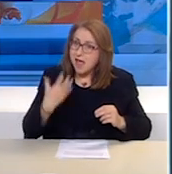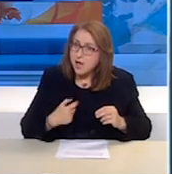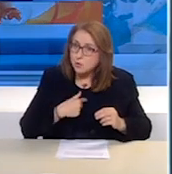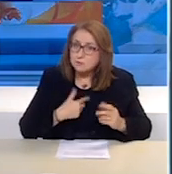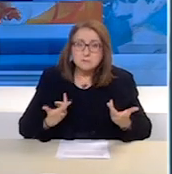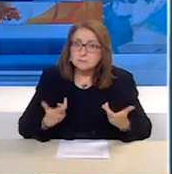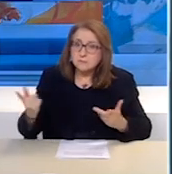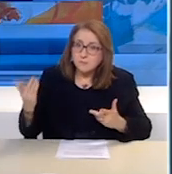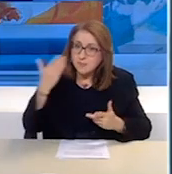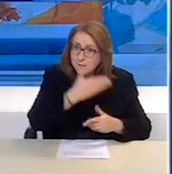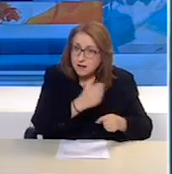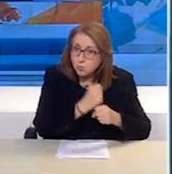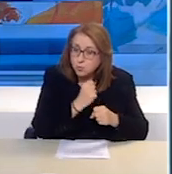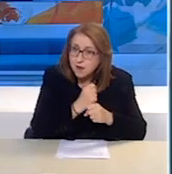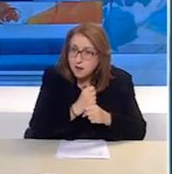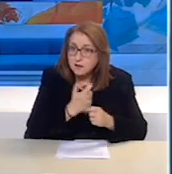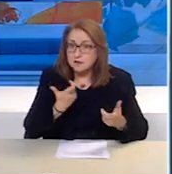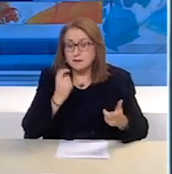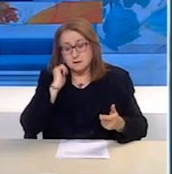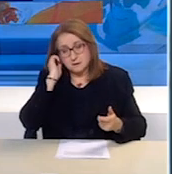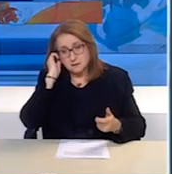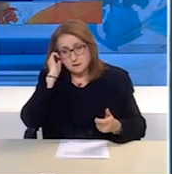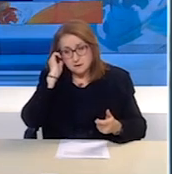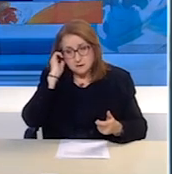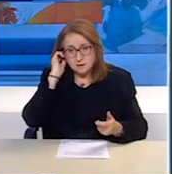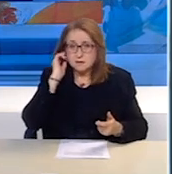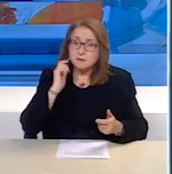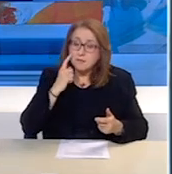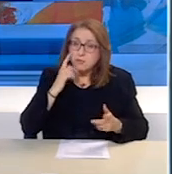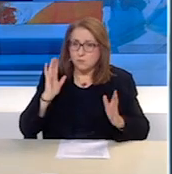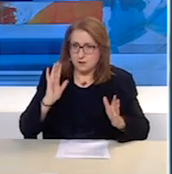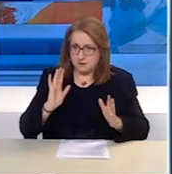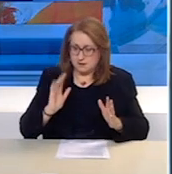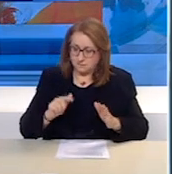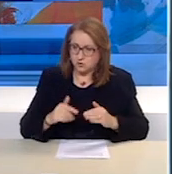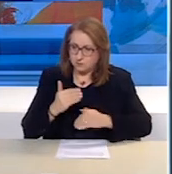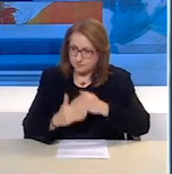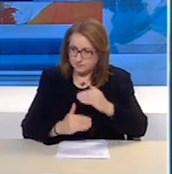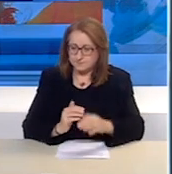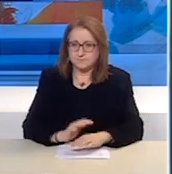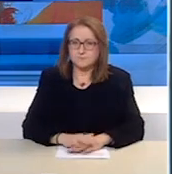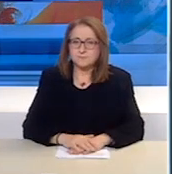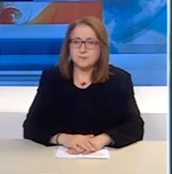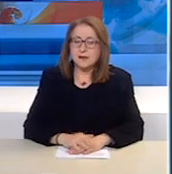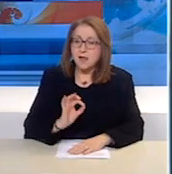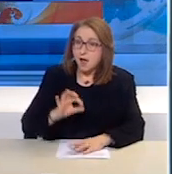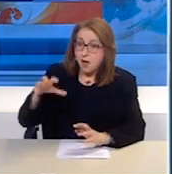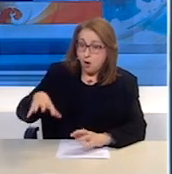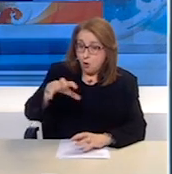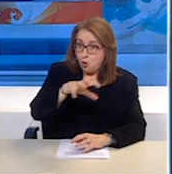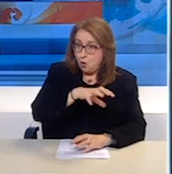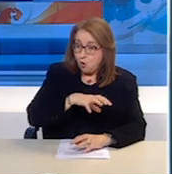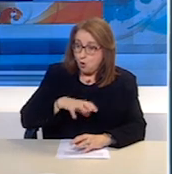αυτόν τον χώρο αυξημένης ευθύνης, όπως και θέματα που αφορούν ευπαθείς ομάδες και χώρους στους οποίους παρέχεται